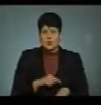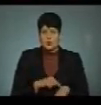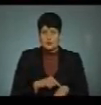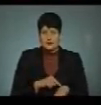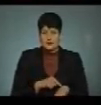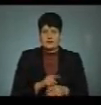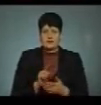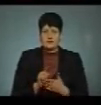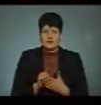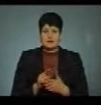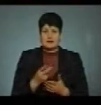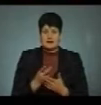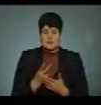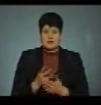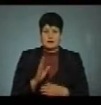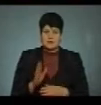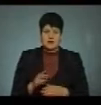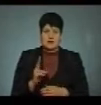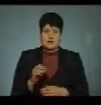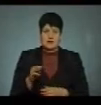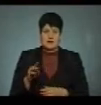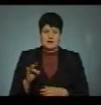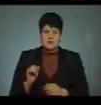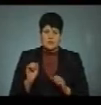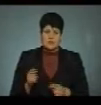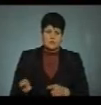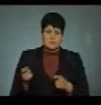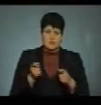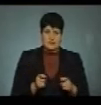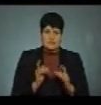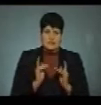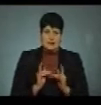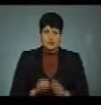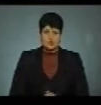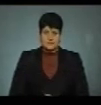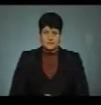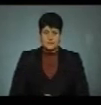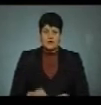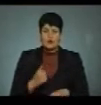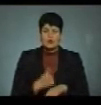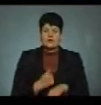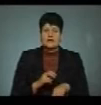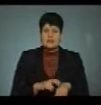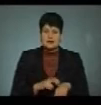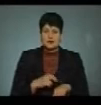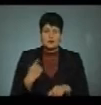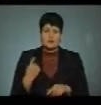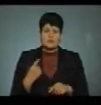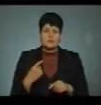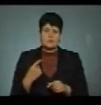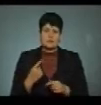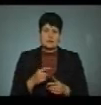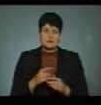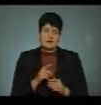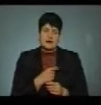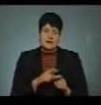вони повинні перебувати, 2 години перебувати на каталці, аж потім ми їх можемо перекласти на ліжко. Головний лікар міської дитячої лікарні Андрій Артемович